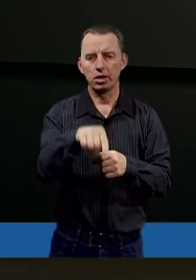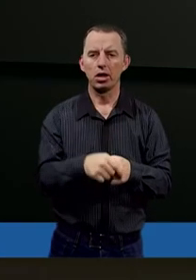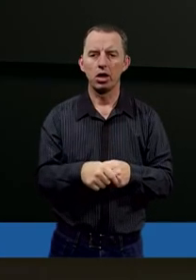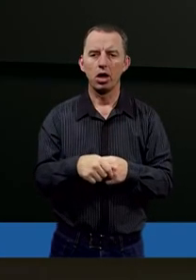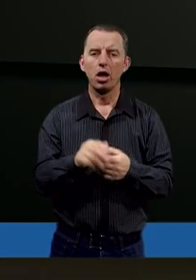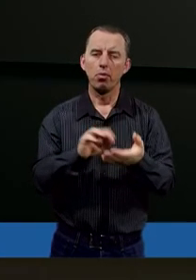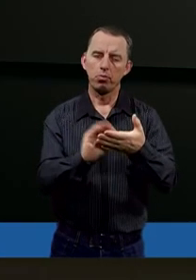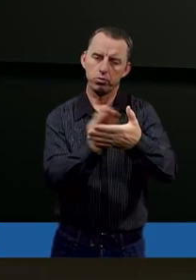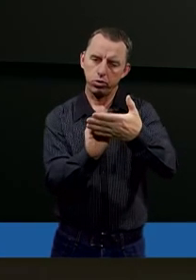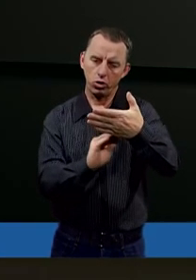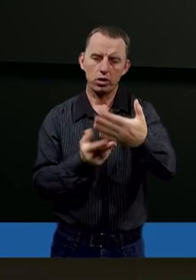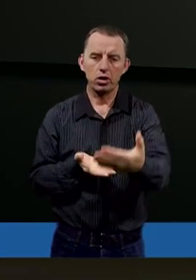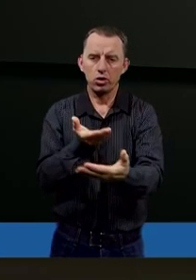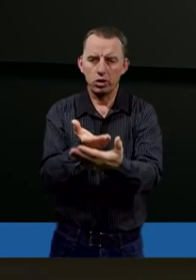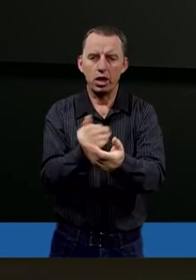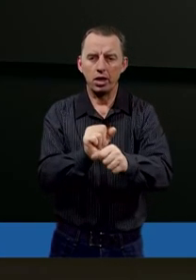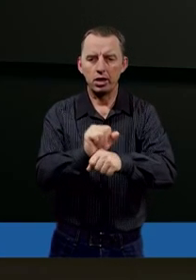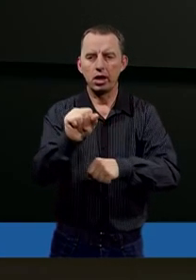przytoczona jest